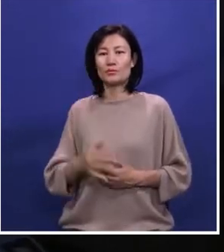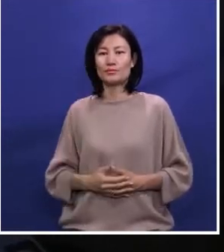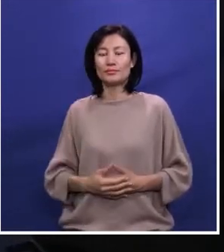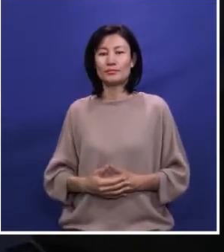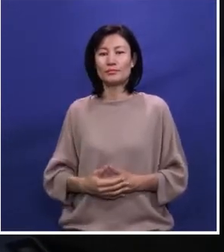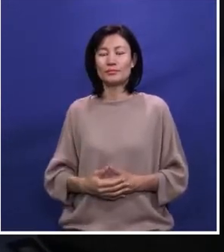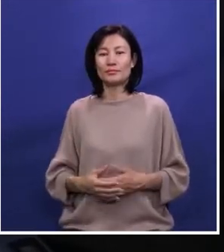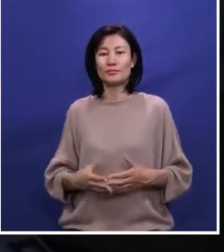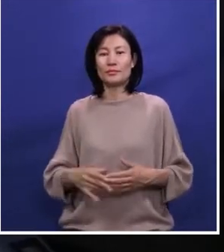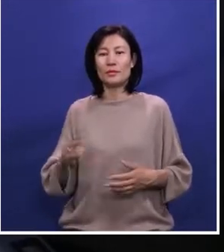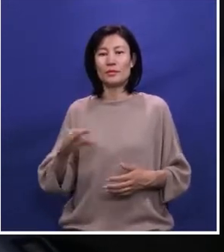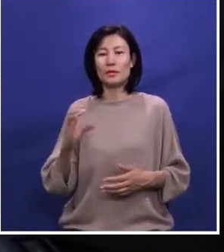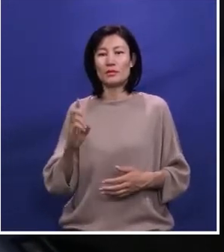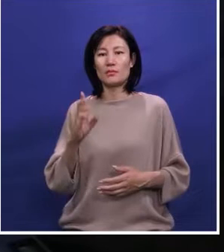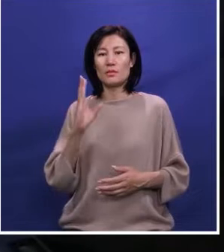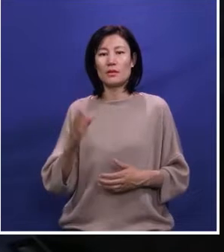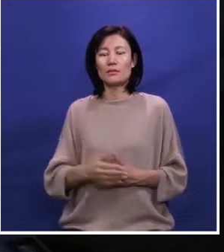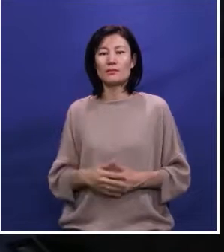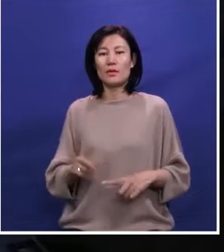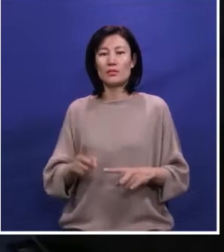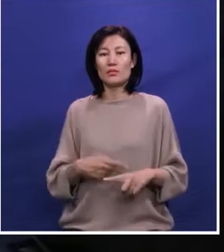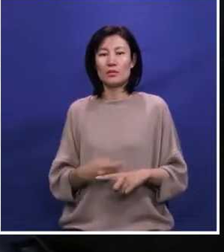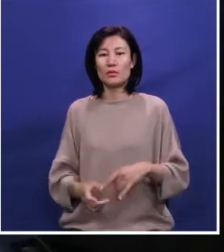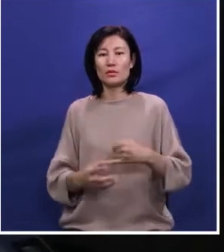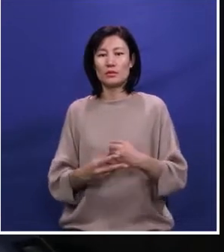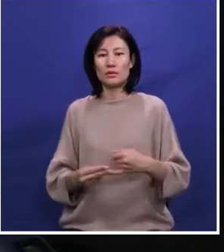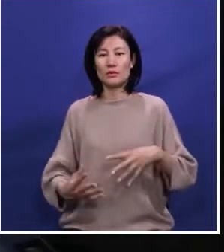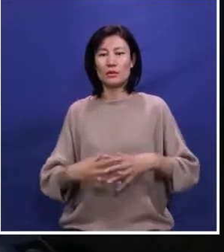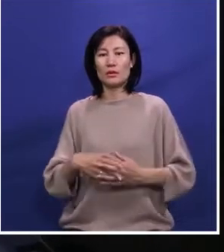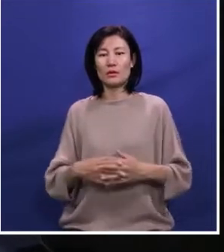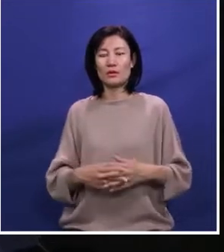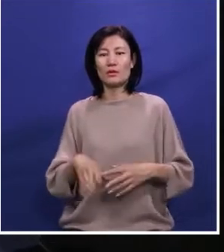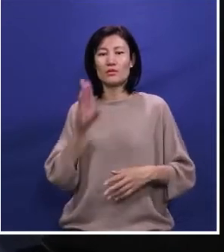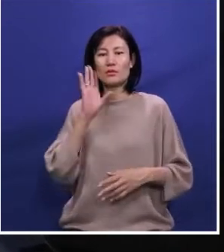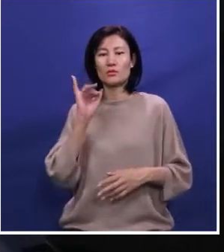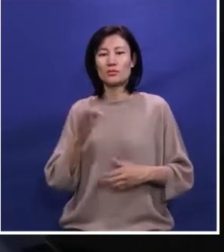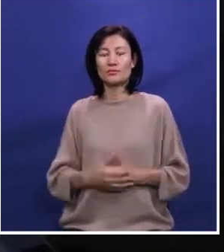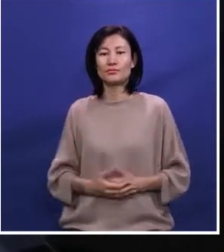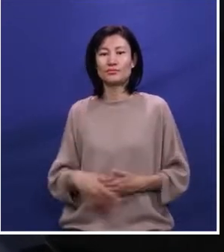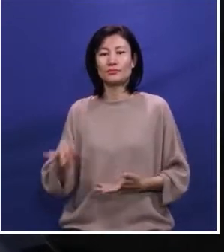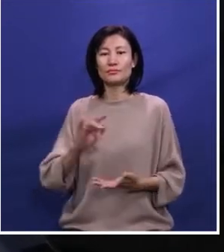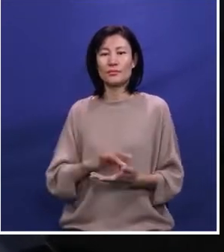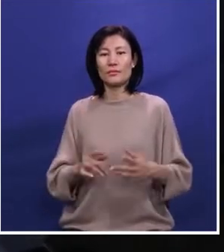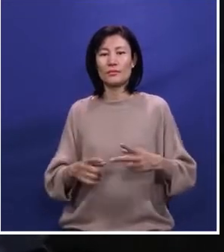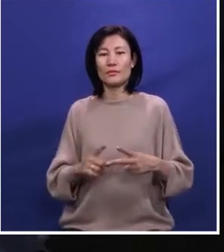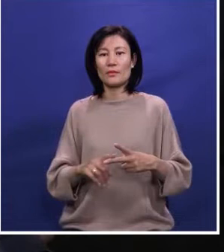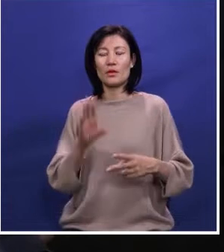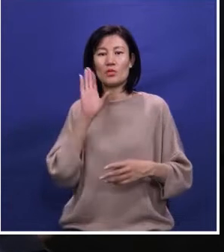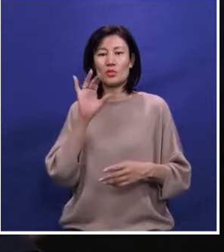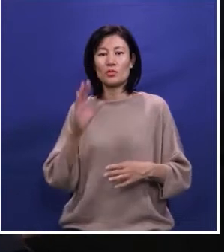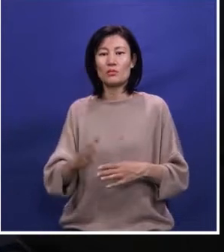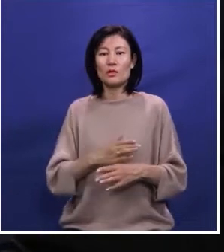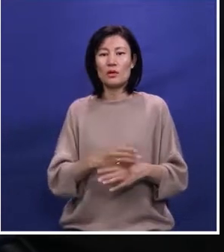орнатылған. Бұл жерде насос станциясы бар. Яғни бұл жерде екі елді мекенге суды, қаланың екі елді мекеніне суды бөліп